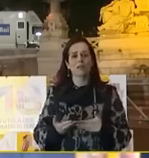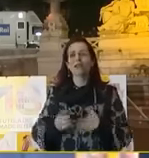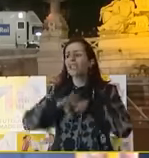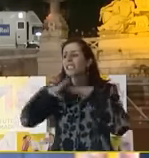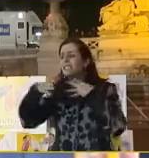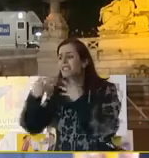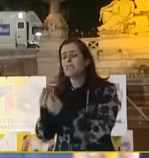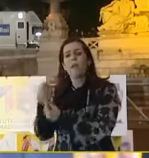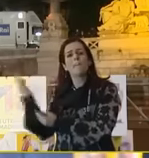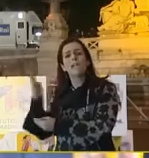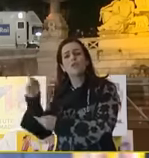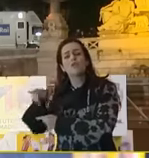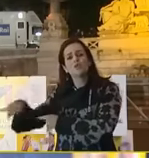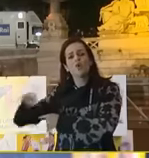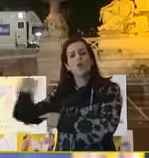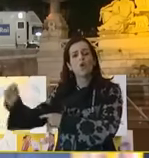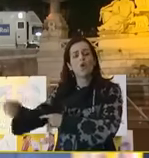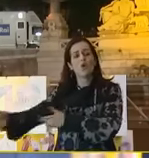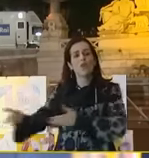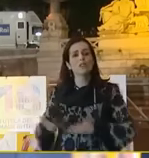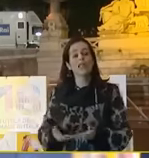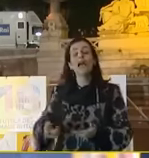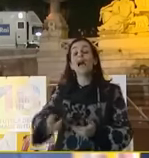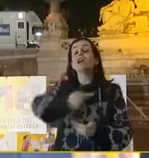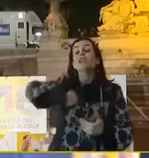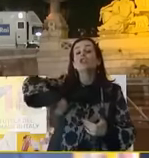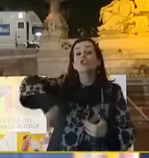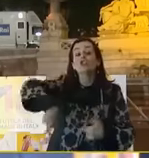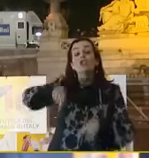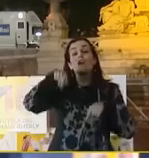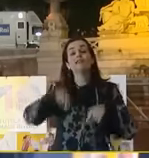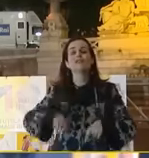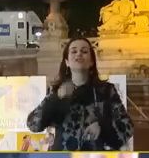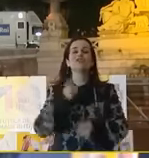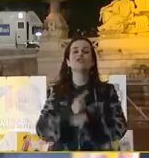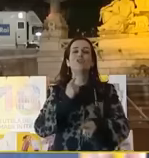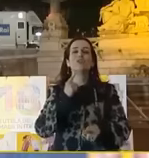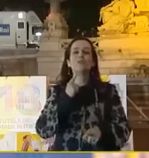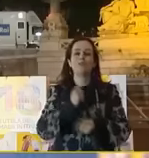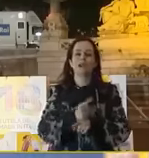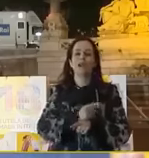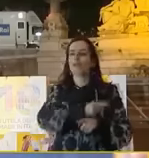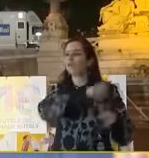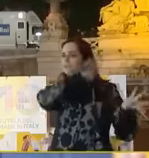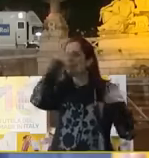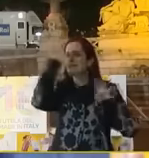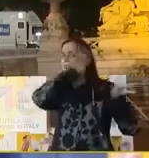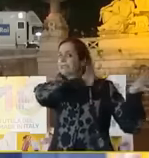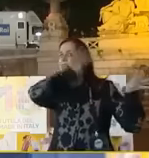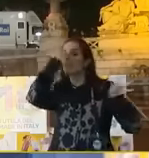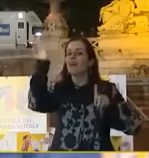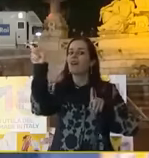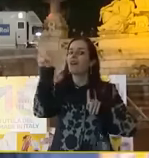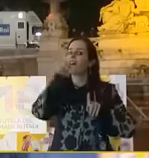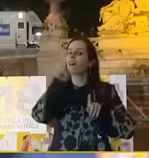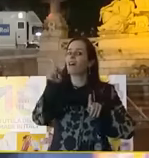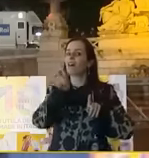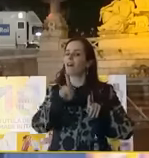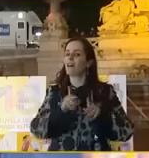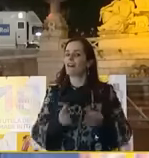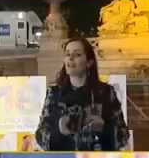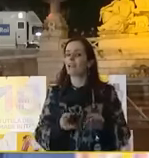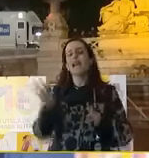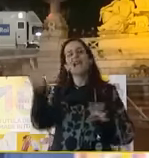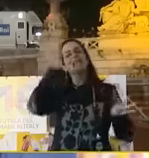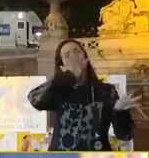Ora aspetta soltanto a noi partecipare, non lasciarci distrarre anche da una distrazione